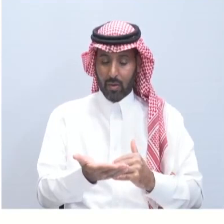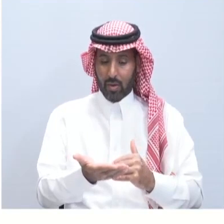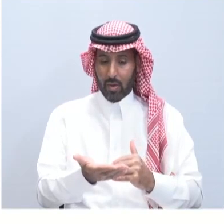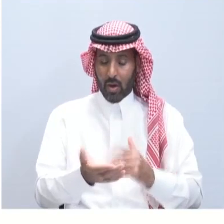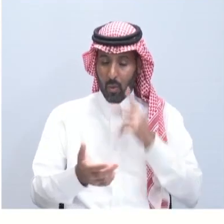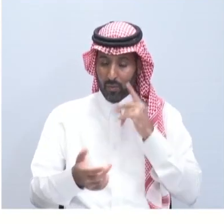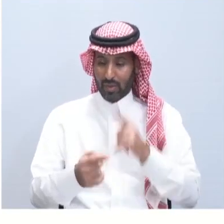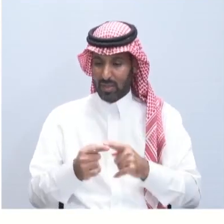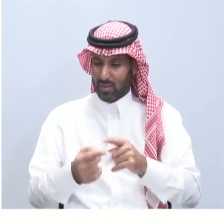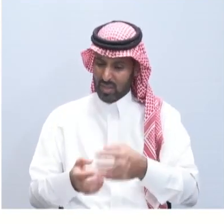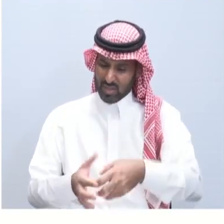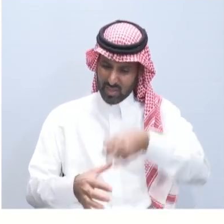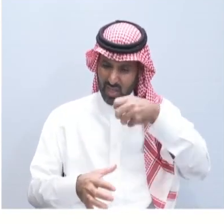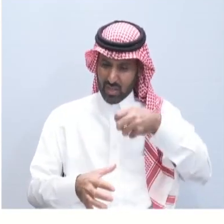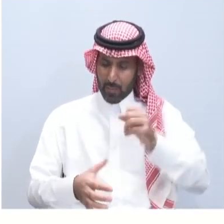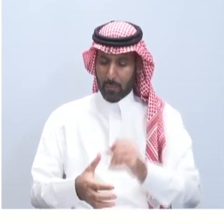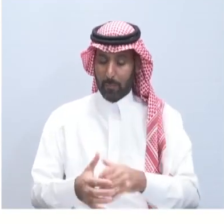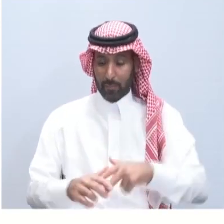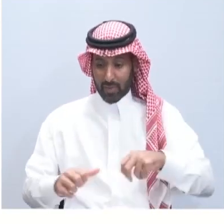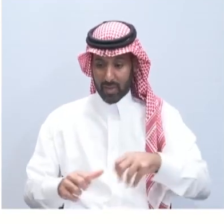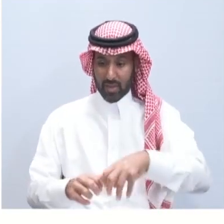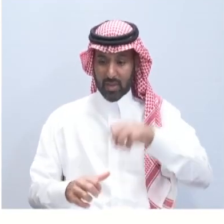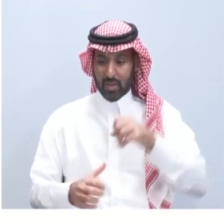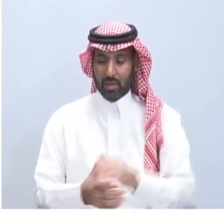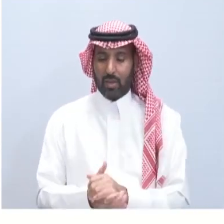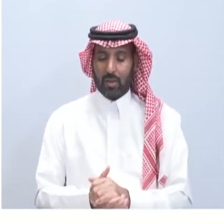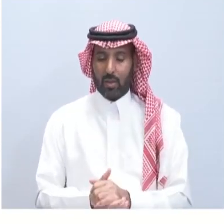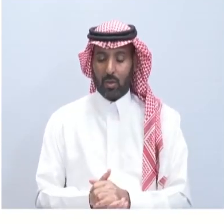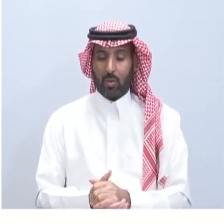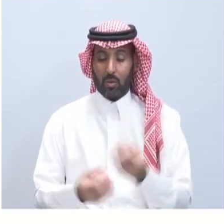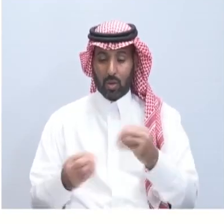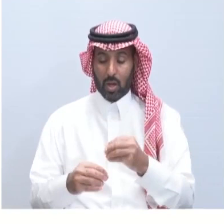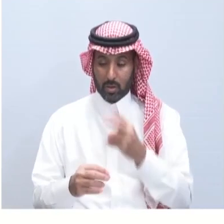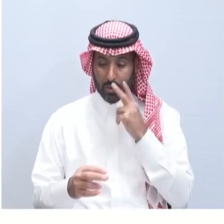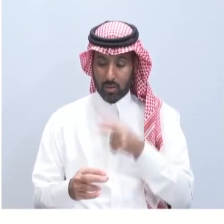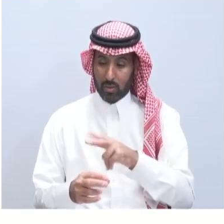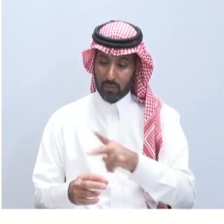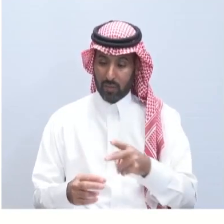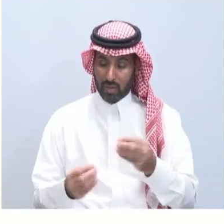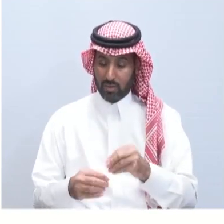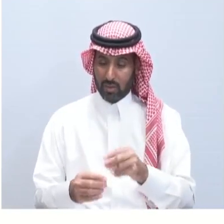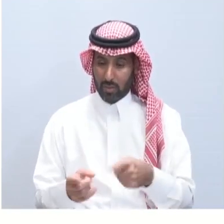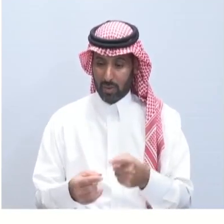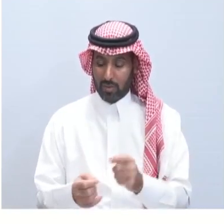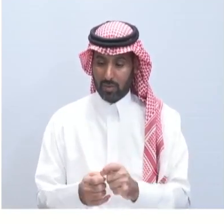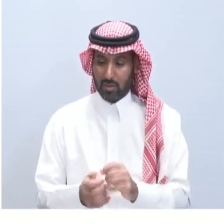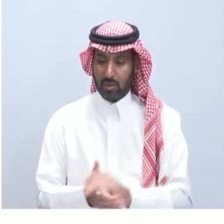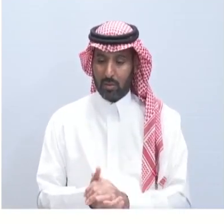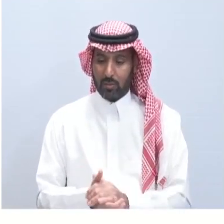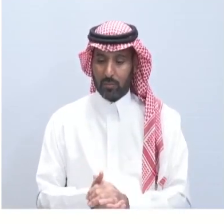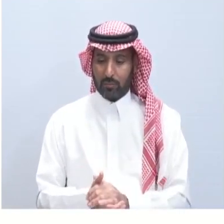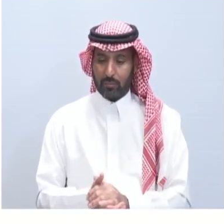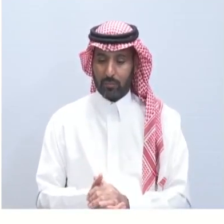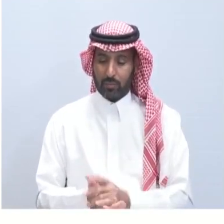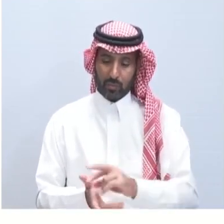التعديل من باطن الارض ويحتوي على العديد من النظائر الطبيعيه المنشا والتي هي